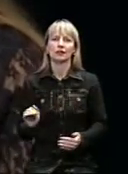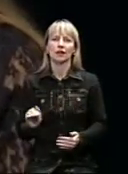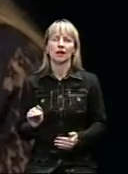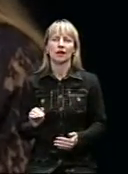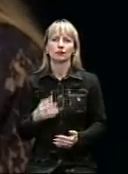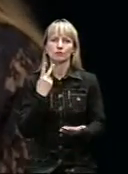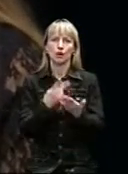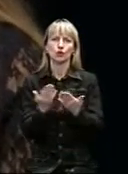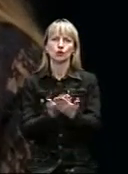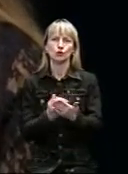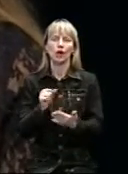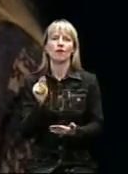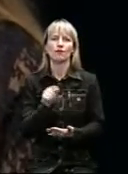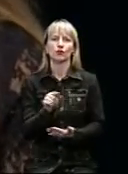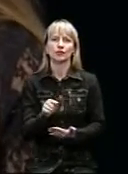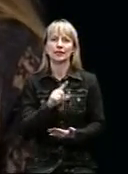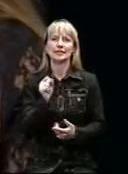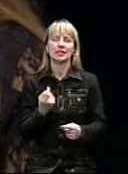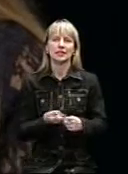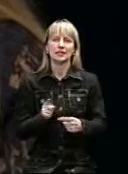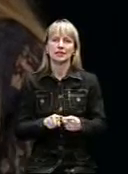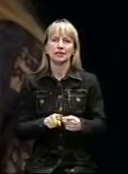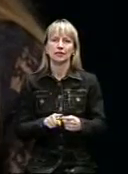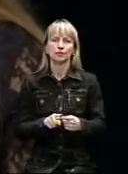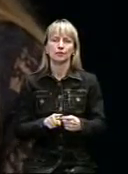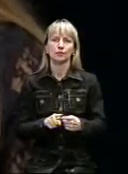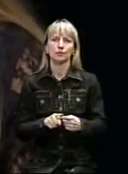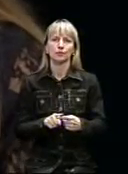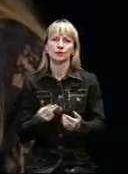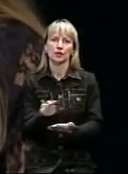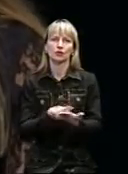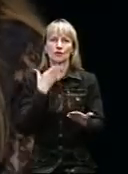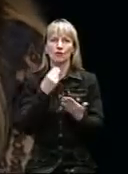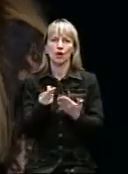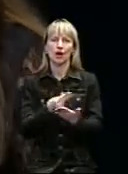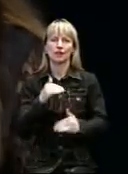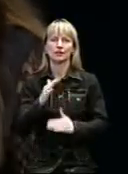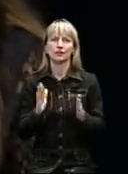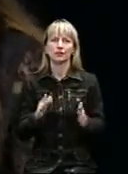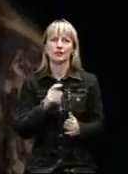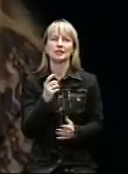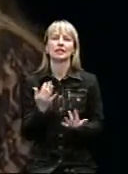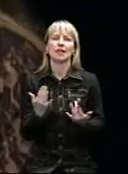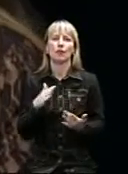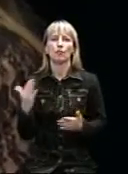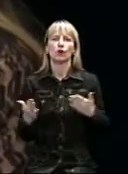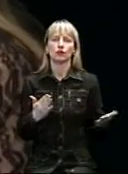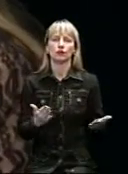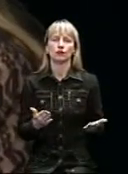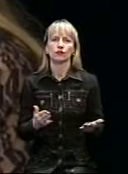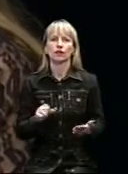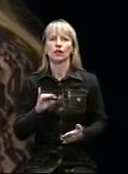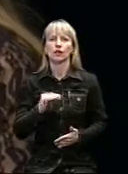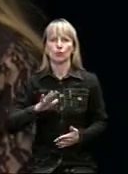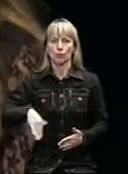сюжет, а вони за цим вже пишуть свою картину, але з декількох боків.